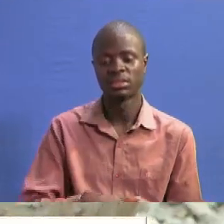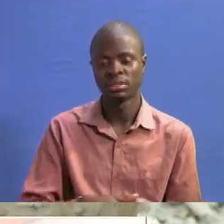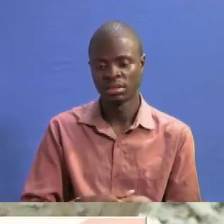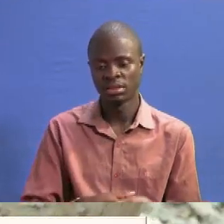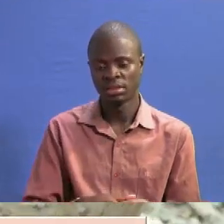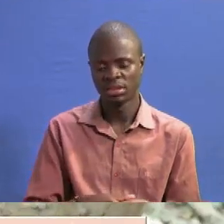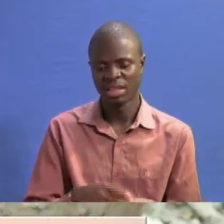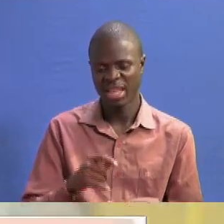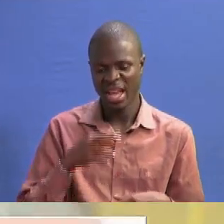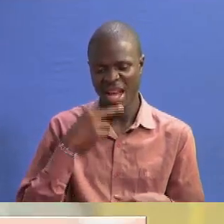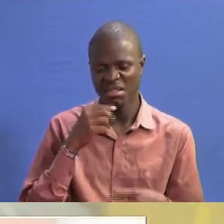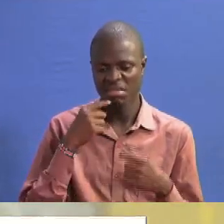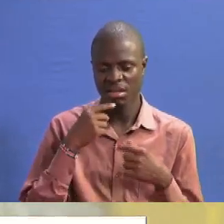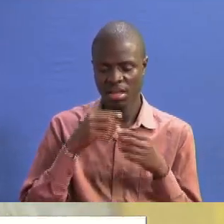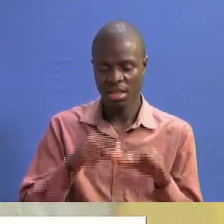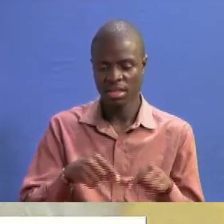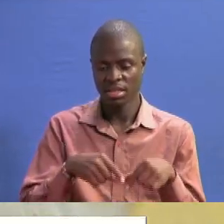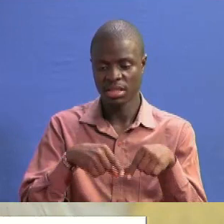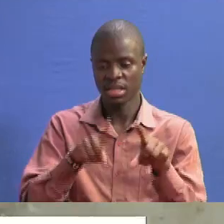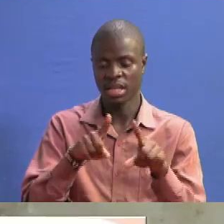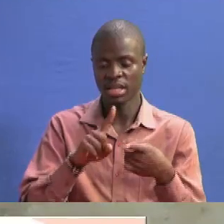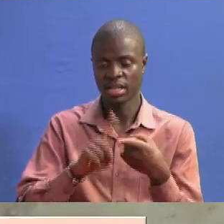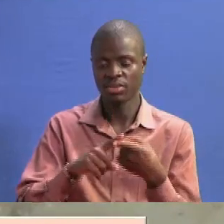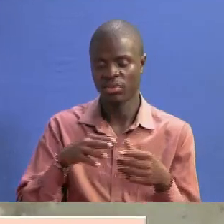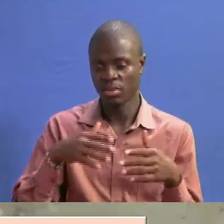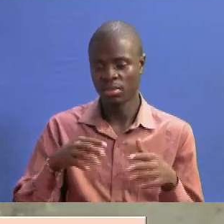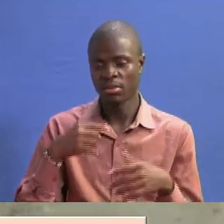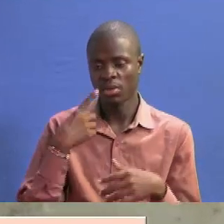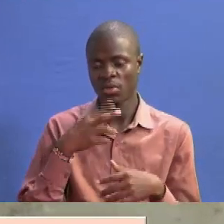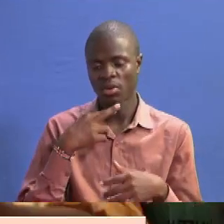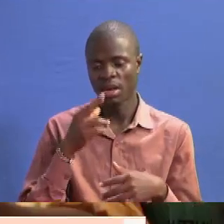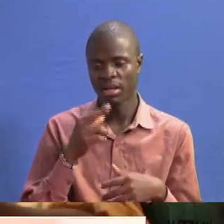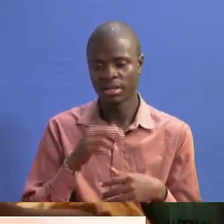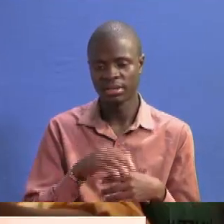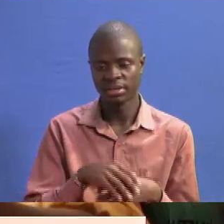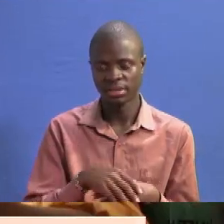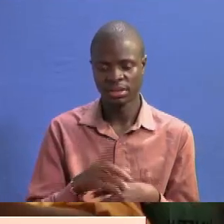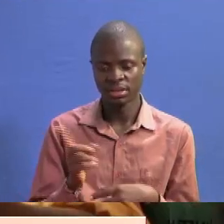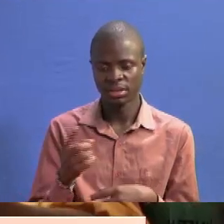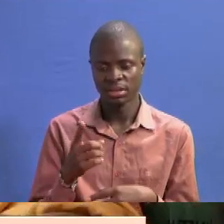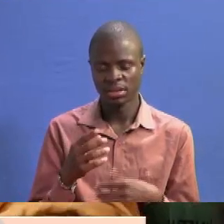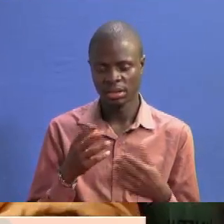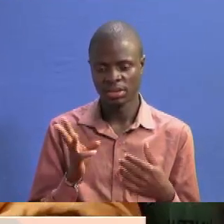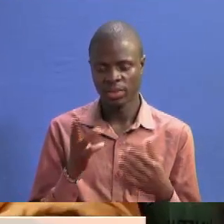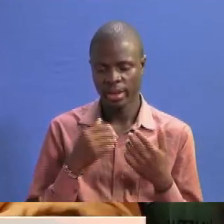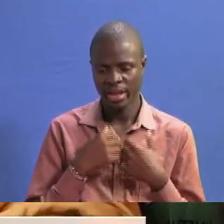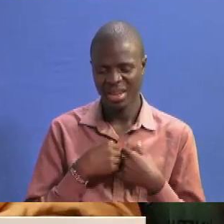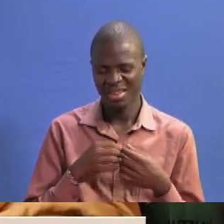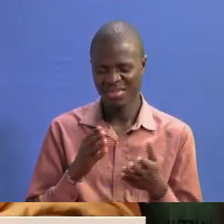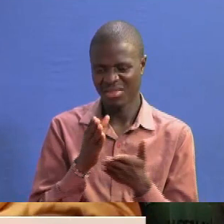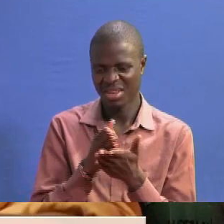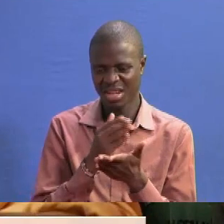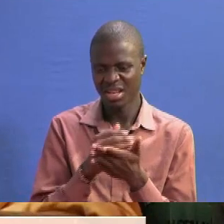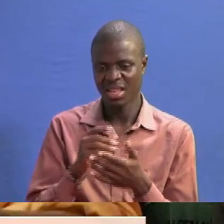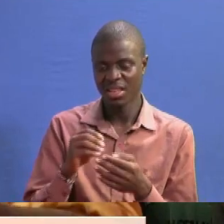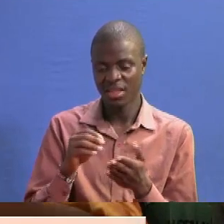hii huuzwa kwa wanaochakata upya glesi hizo kwa kuziyeyusha na kuunda bidhaa mpya. Once to make cut bottle, hii piece ya